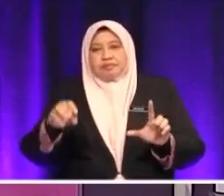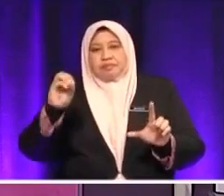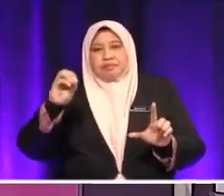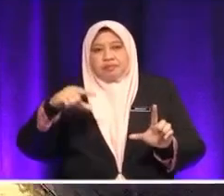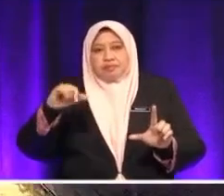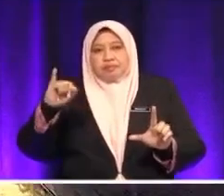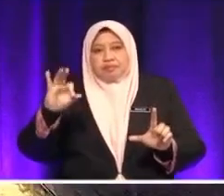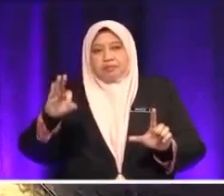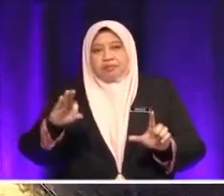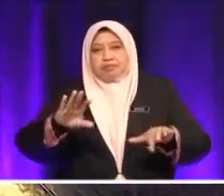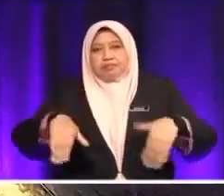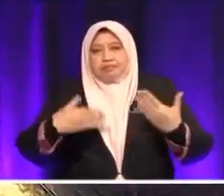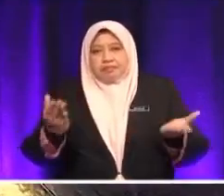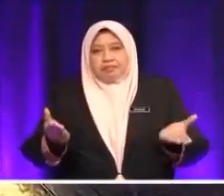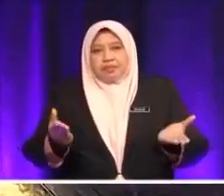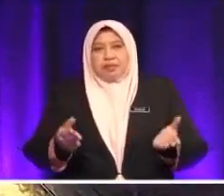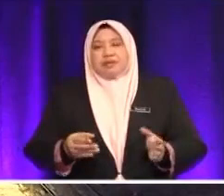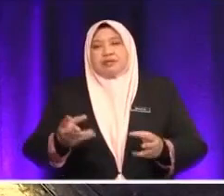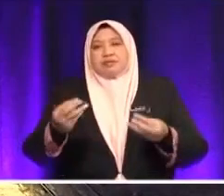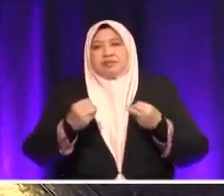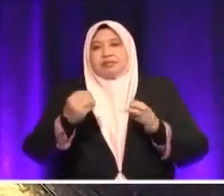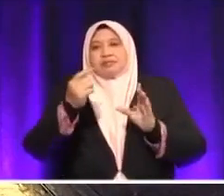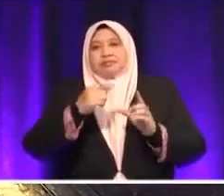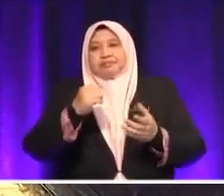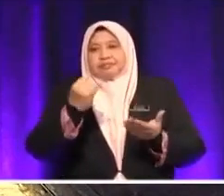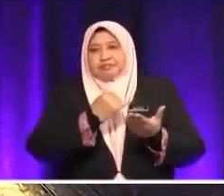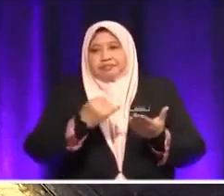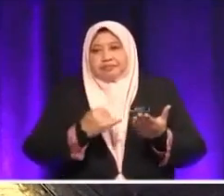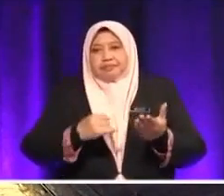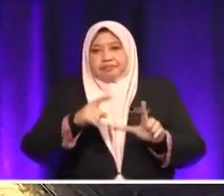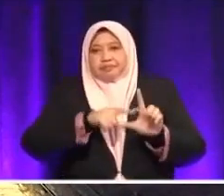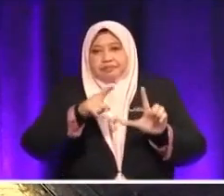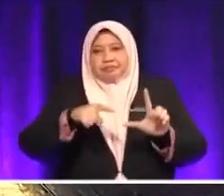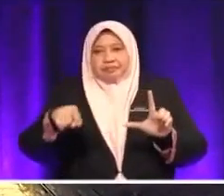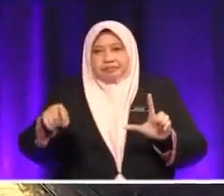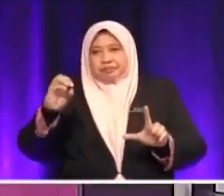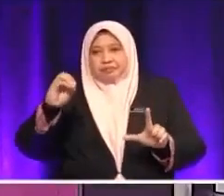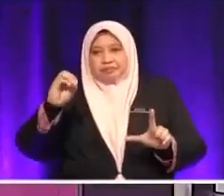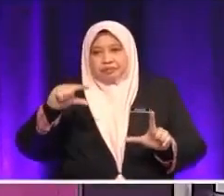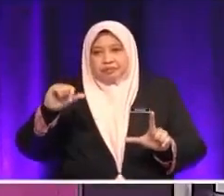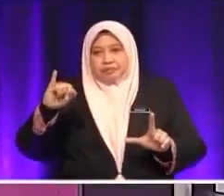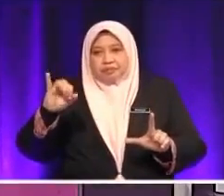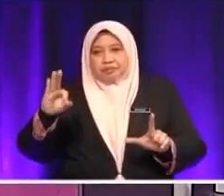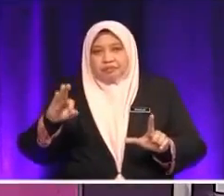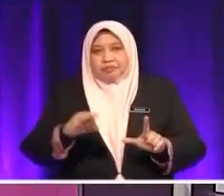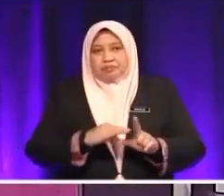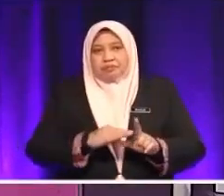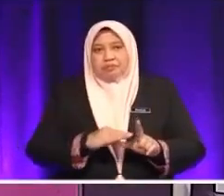bagaimana nak lukis Oke murid saya Saya nak bagi satu tim